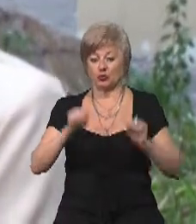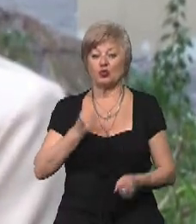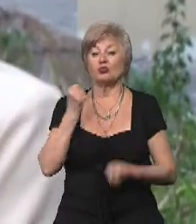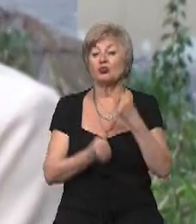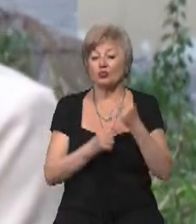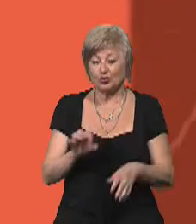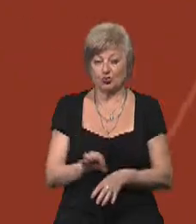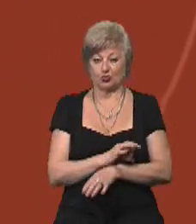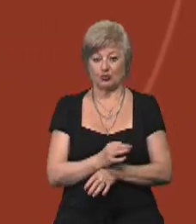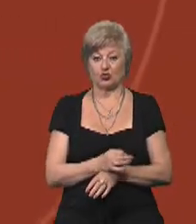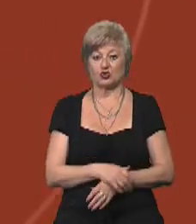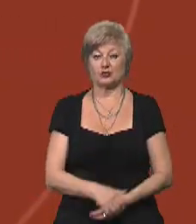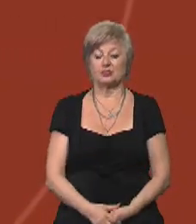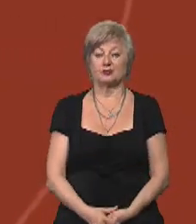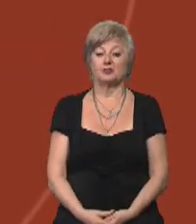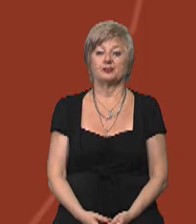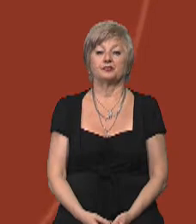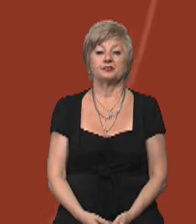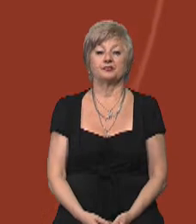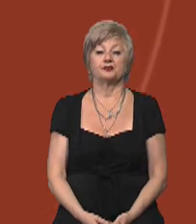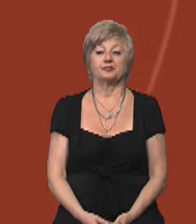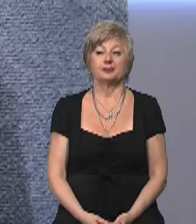все з'ясувати.